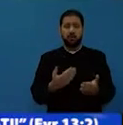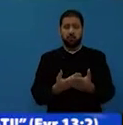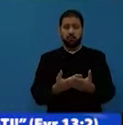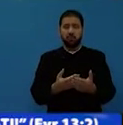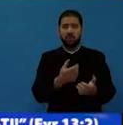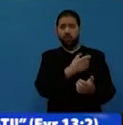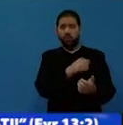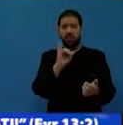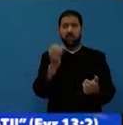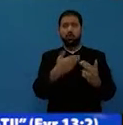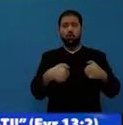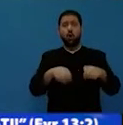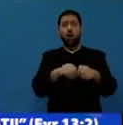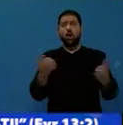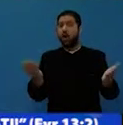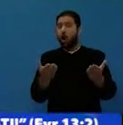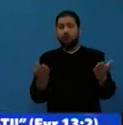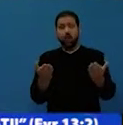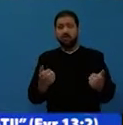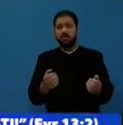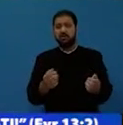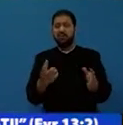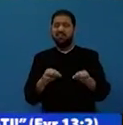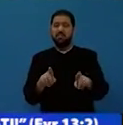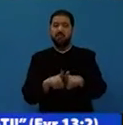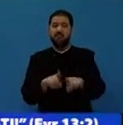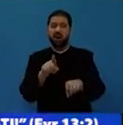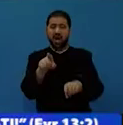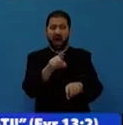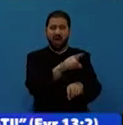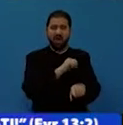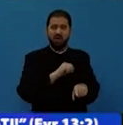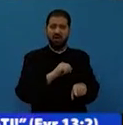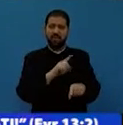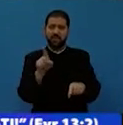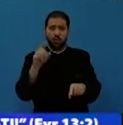putem și noi, oricând, fi în acea situație. Nu cred că